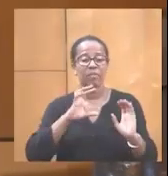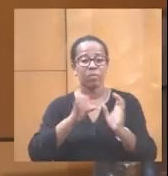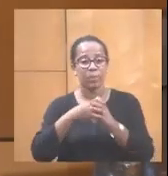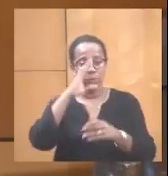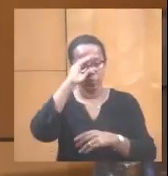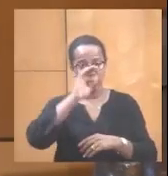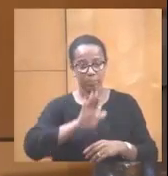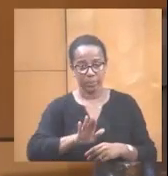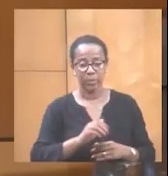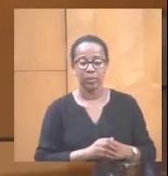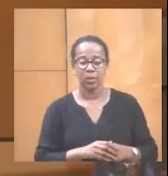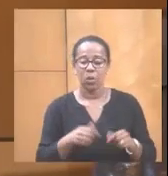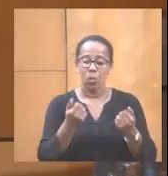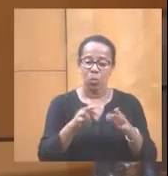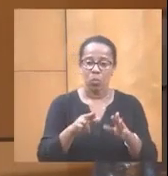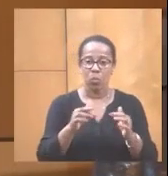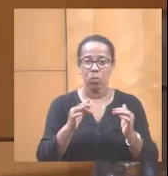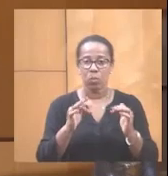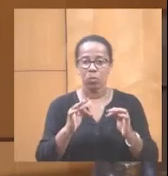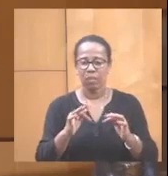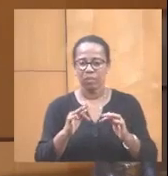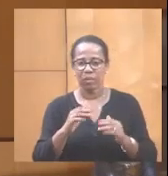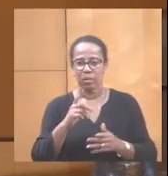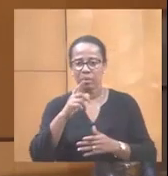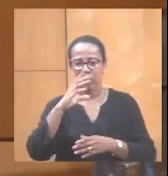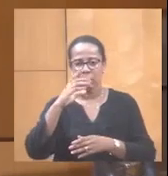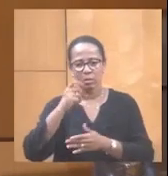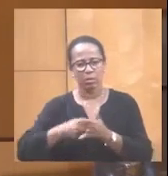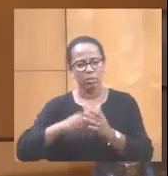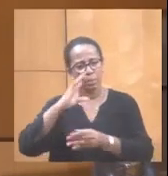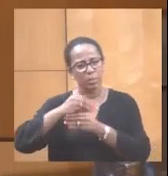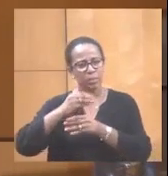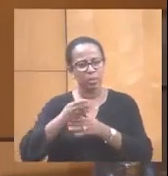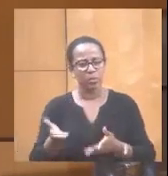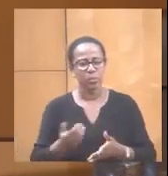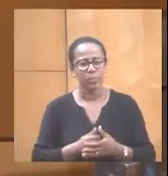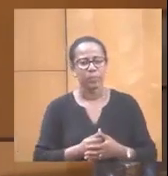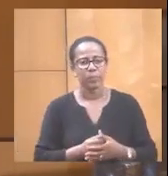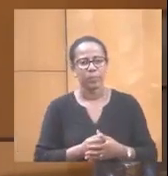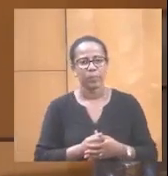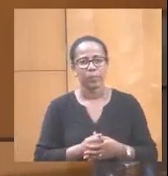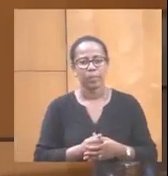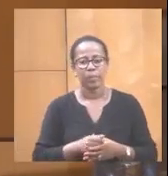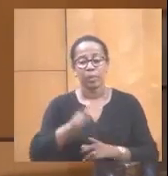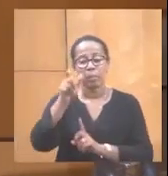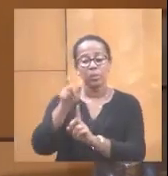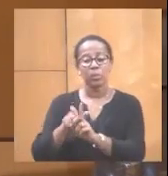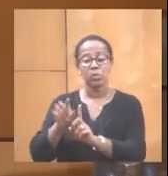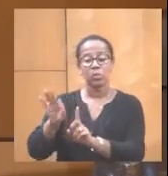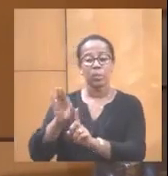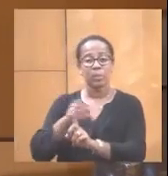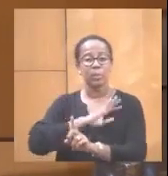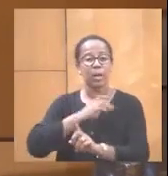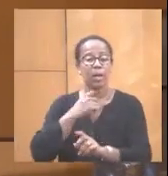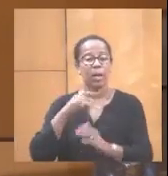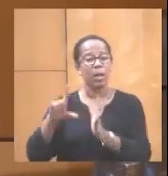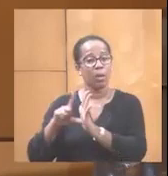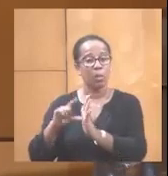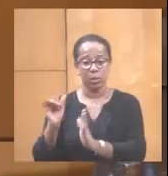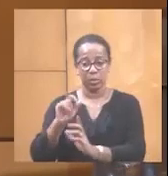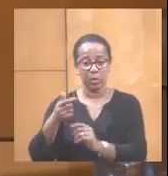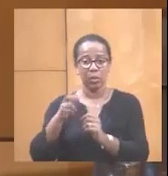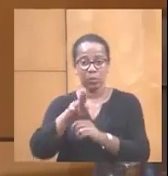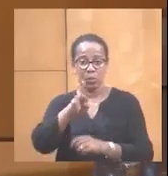professionnelle ou en matière de taxe d'apprentissage. Le collecteur qui a été désigné par la loi, c'est l'URSSAF.